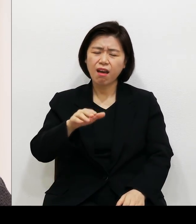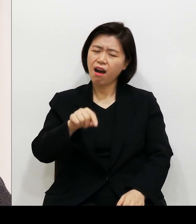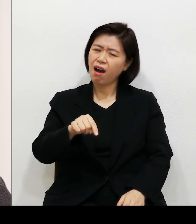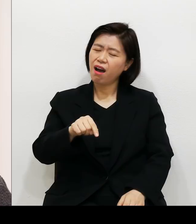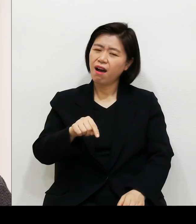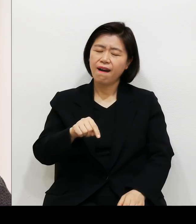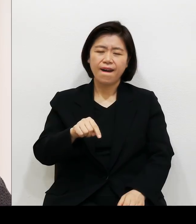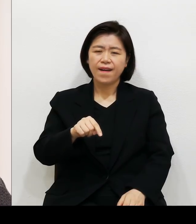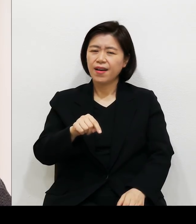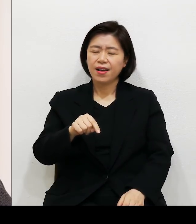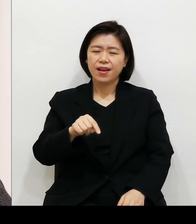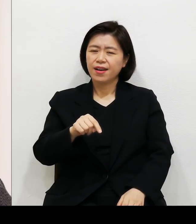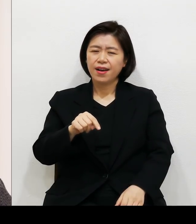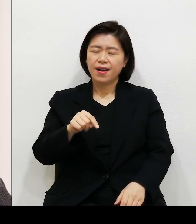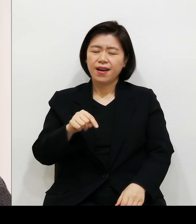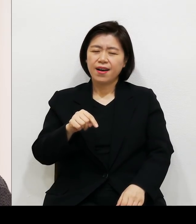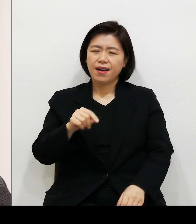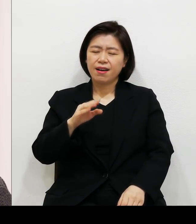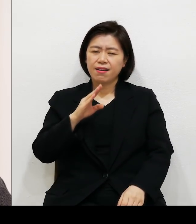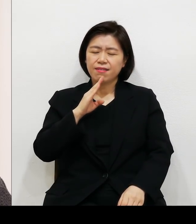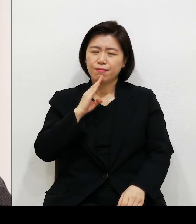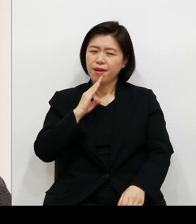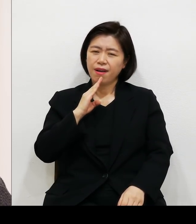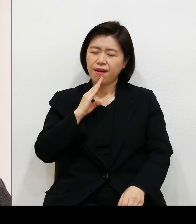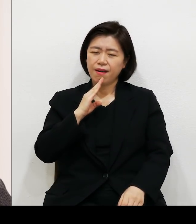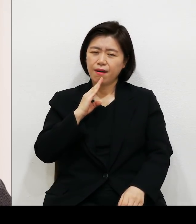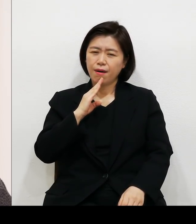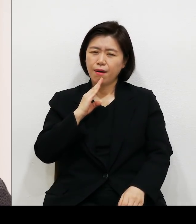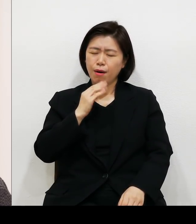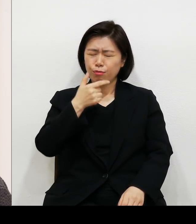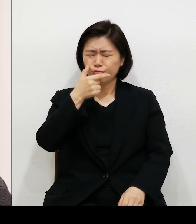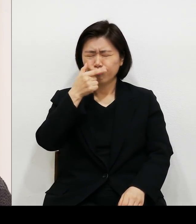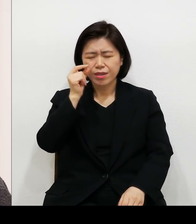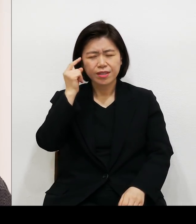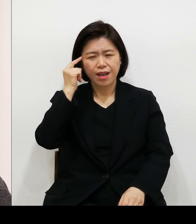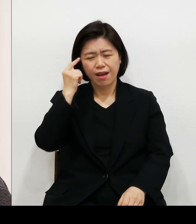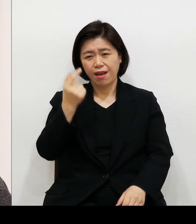이게 당연한 게 아니고 감사한 거라는 걸 그럼요.